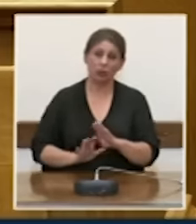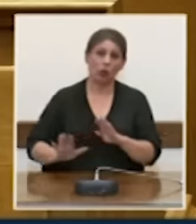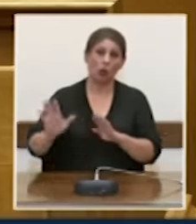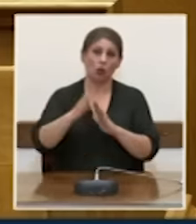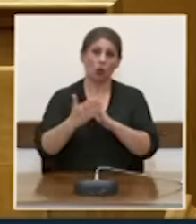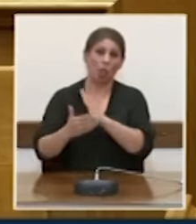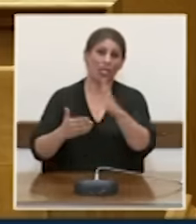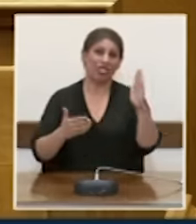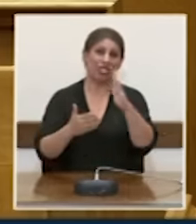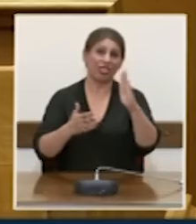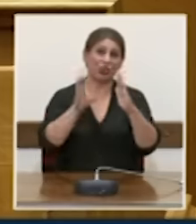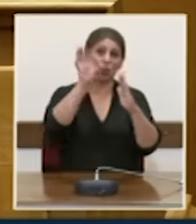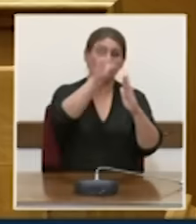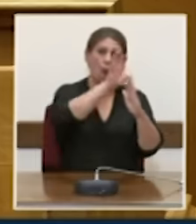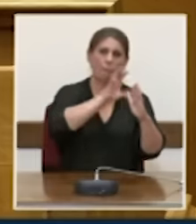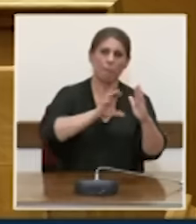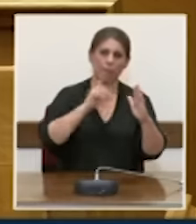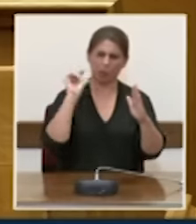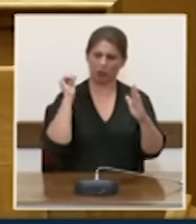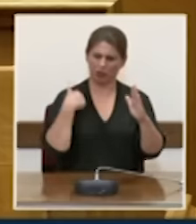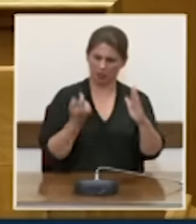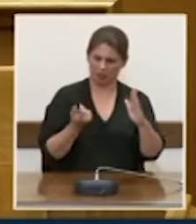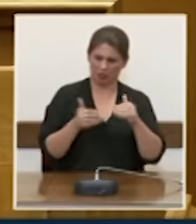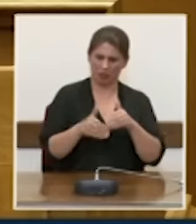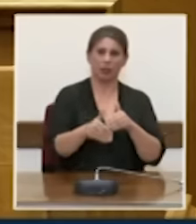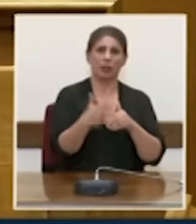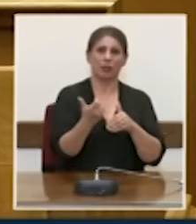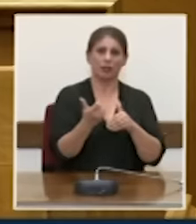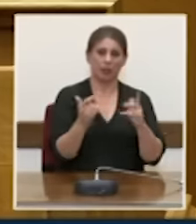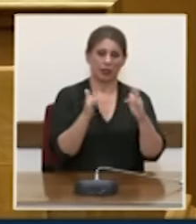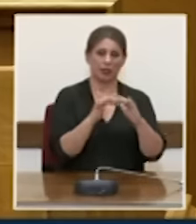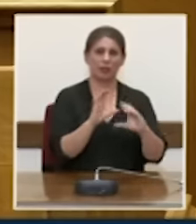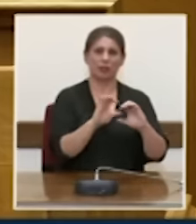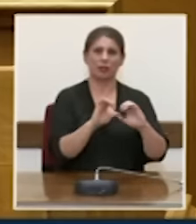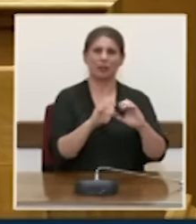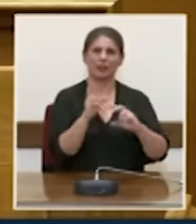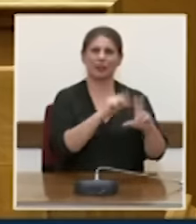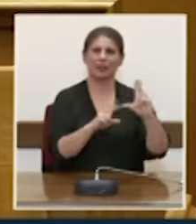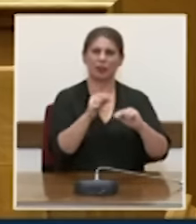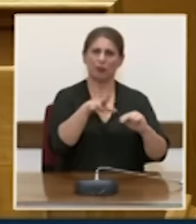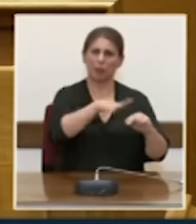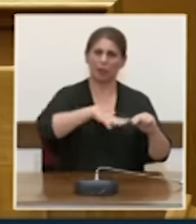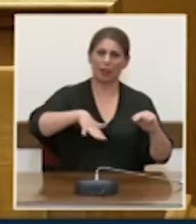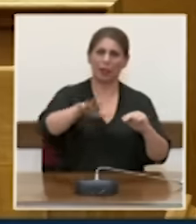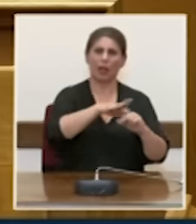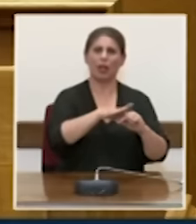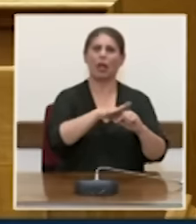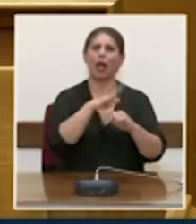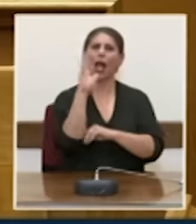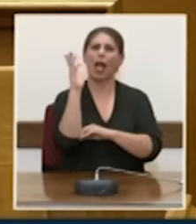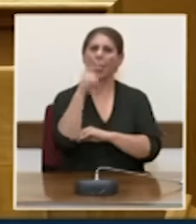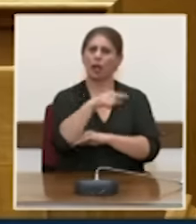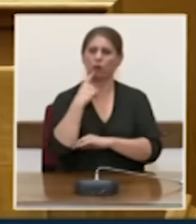που ήμουνα προχτές και θα πάω σε λίγο, γιατί υπάρχει σύσκεψη με μαζικούς φορείς εκεί της περιοχής στο Εγάλεο, προχτές ήμουν στο